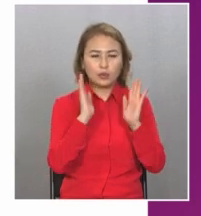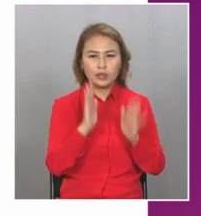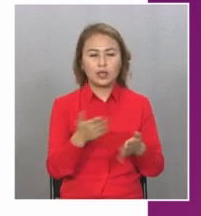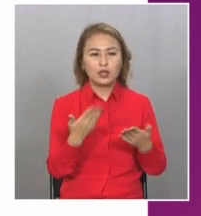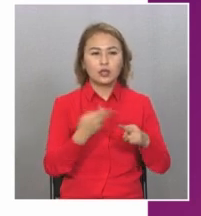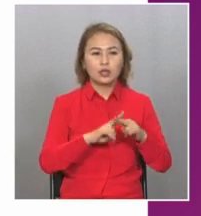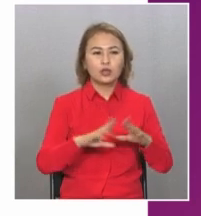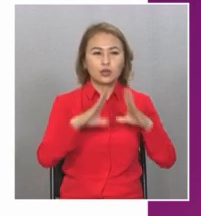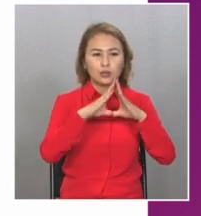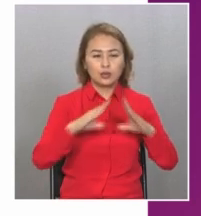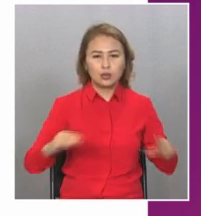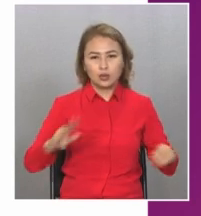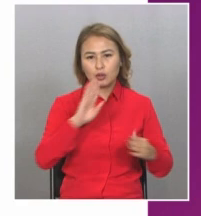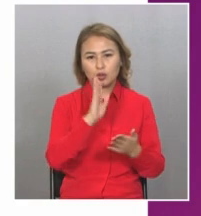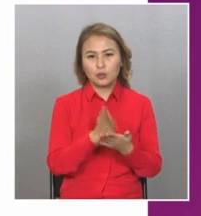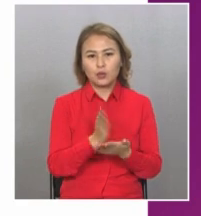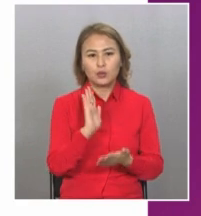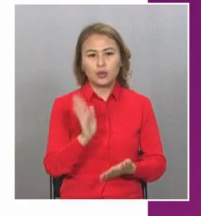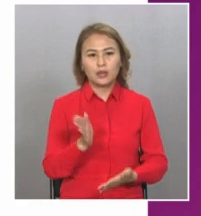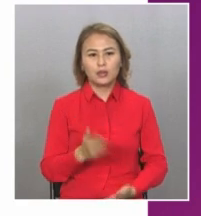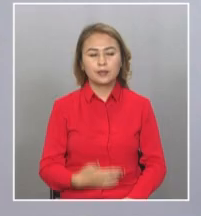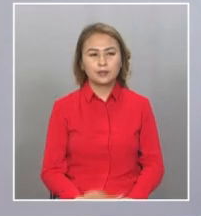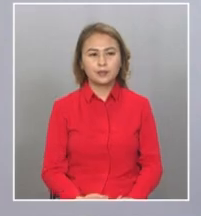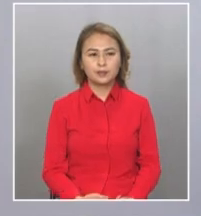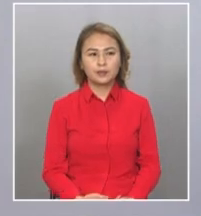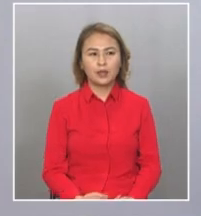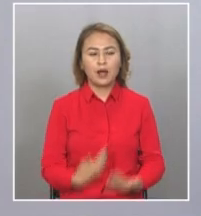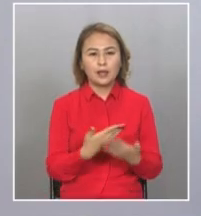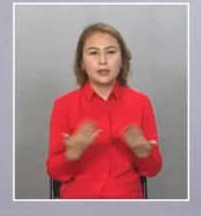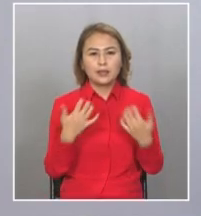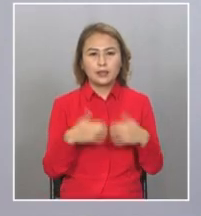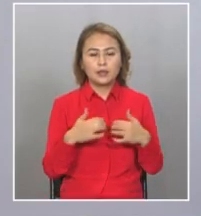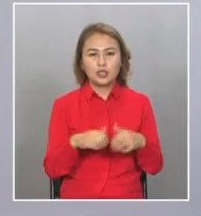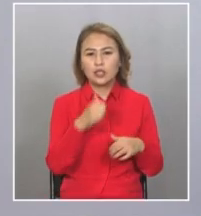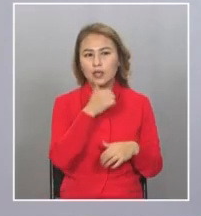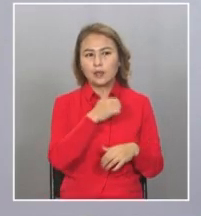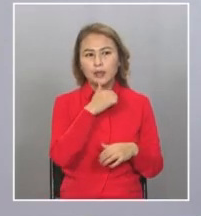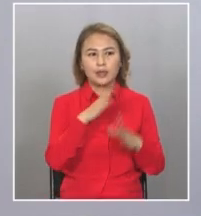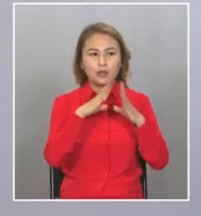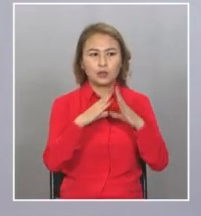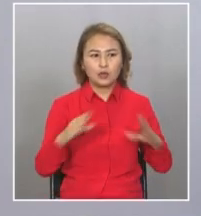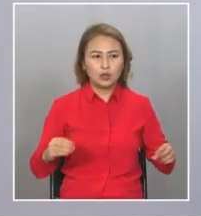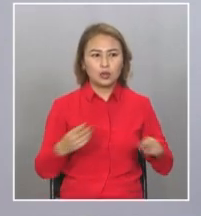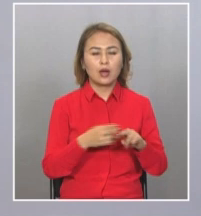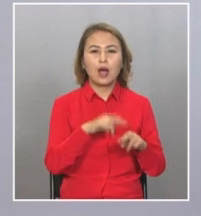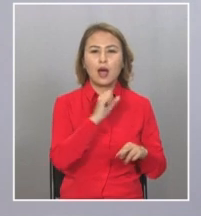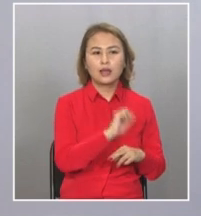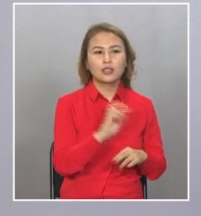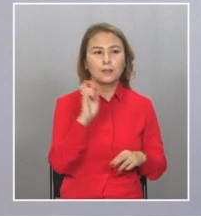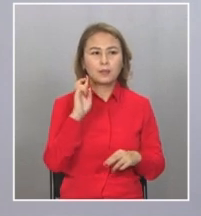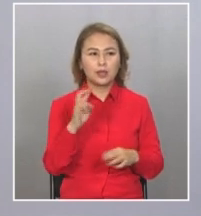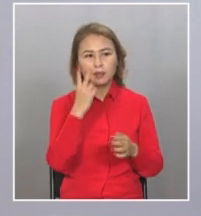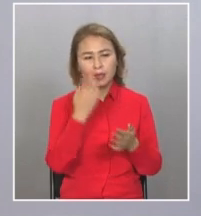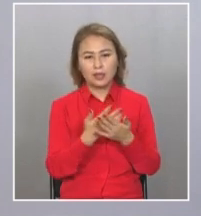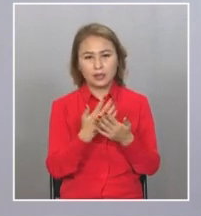бұрыш тік бұрышты үш бұрыш болады. Ал енді есепте шығарайық. Тік бұрышты үш бұрыштың А және Б катеттері